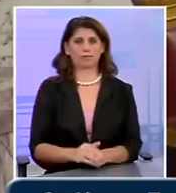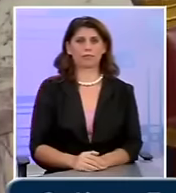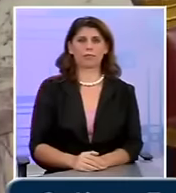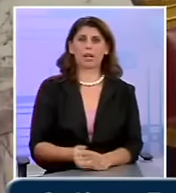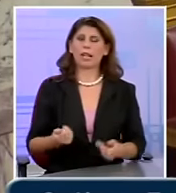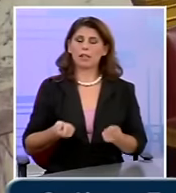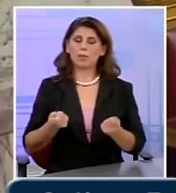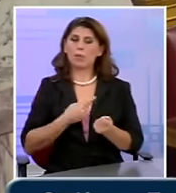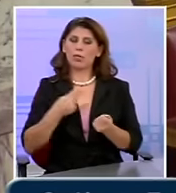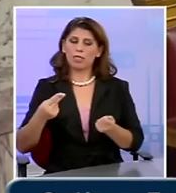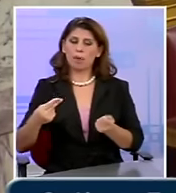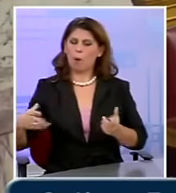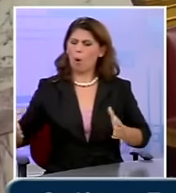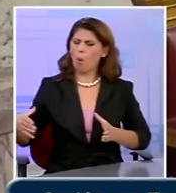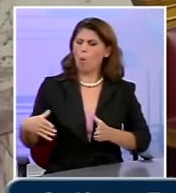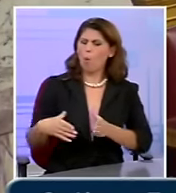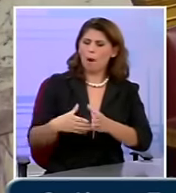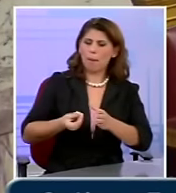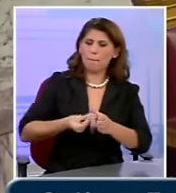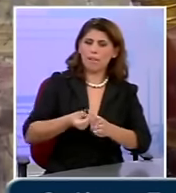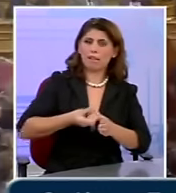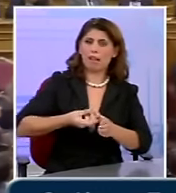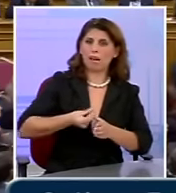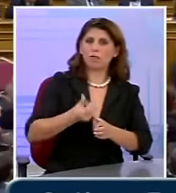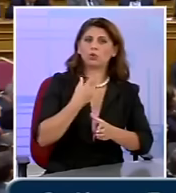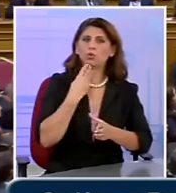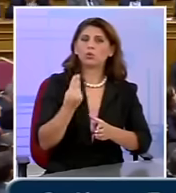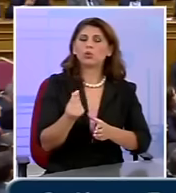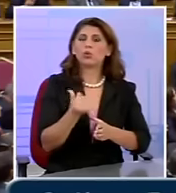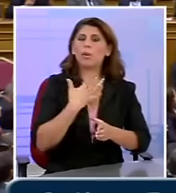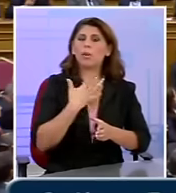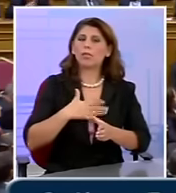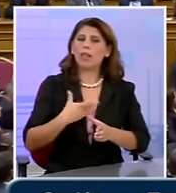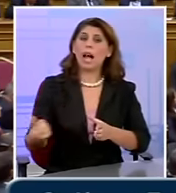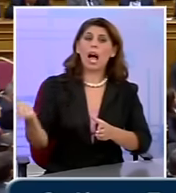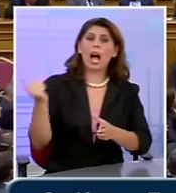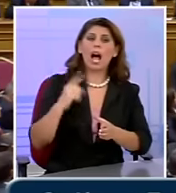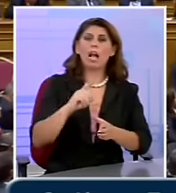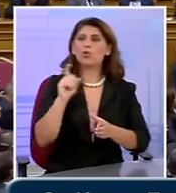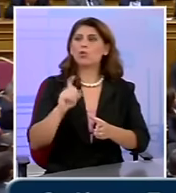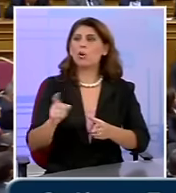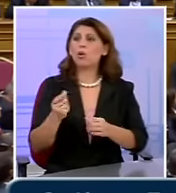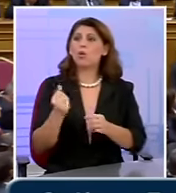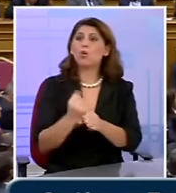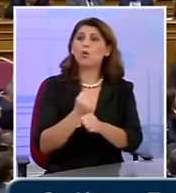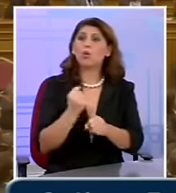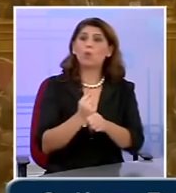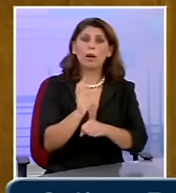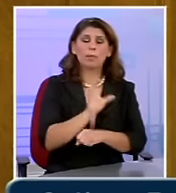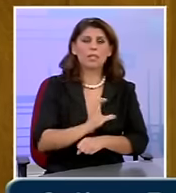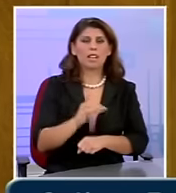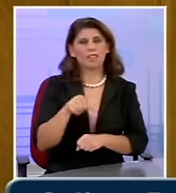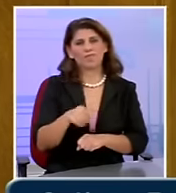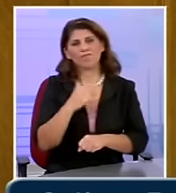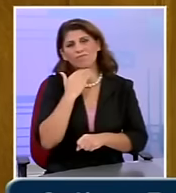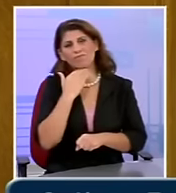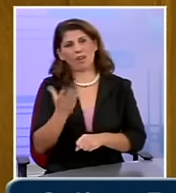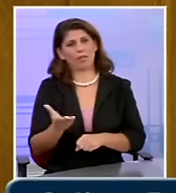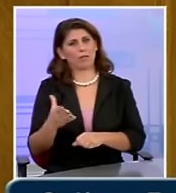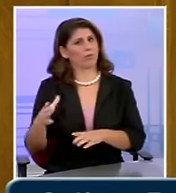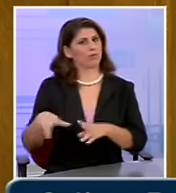χρησιμοποιούν τη μετανάστευση για να μπορέσουν να ζήσουν καλύτερα, να βρουν δουλειά. Αυτούς δεν μπορούμε να